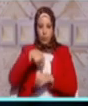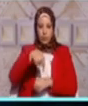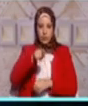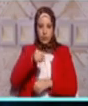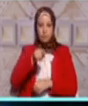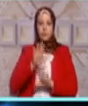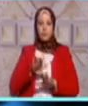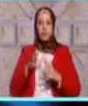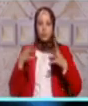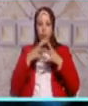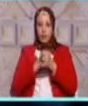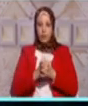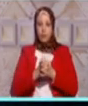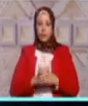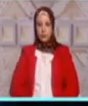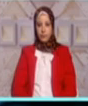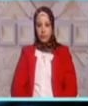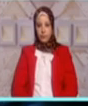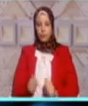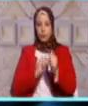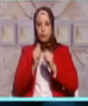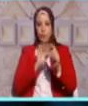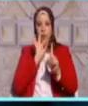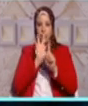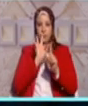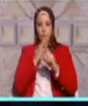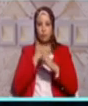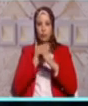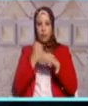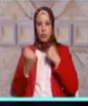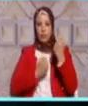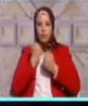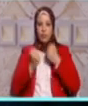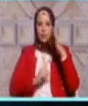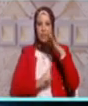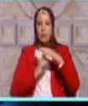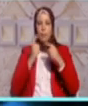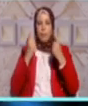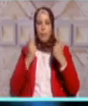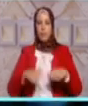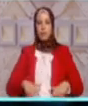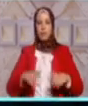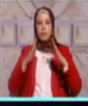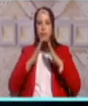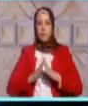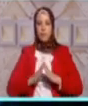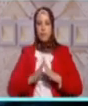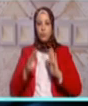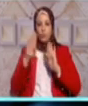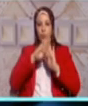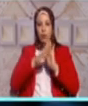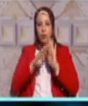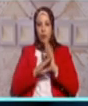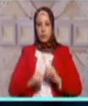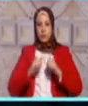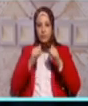دي. المسابقة هدفها تحفيز الجامعات المصرية إنها تبتدي تشوف إيه الإجراءات اللي